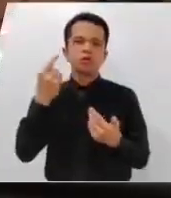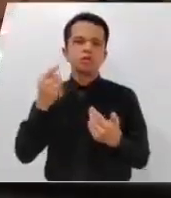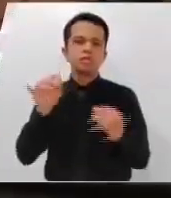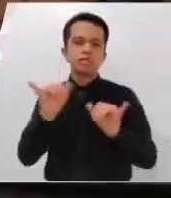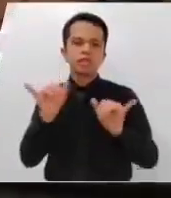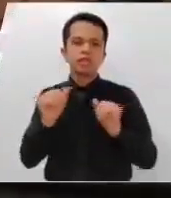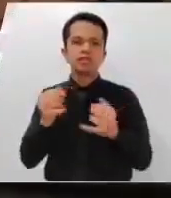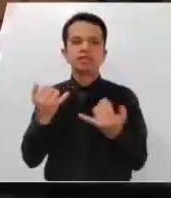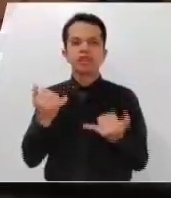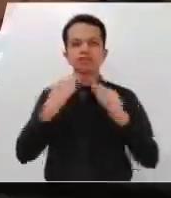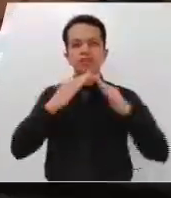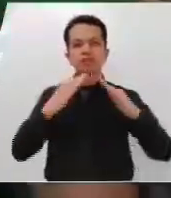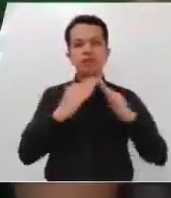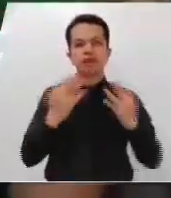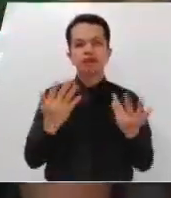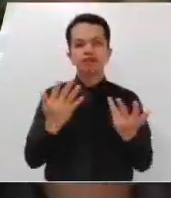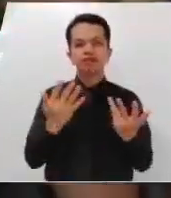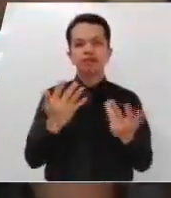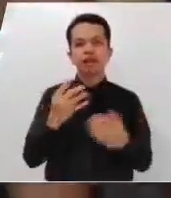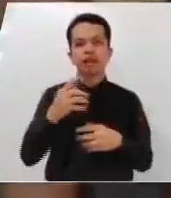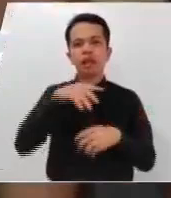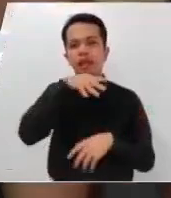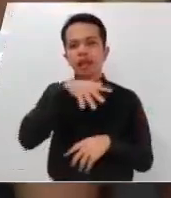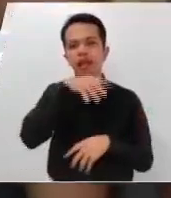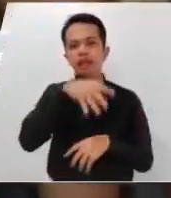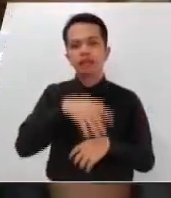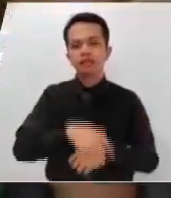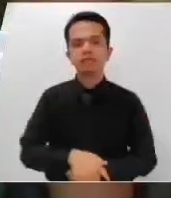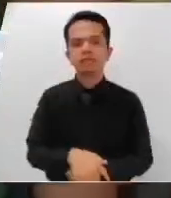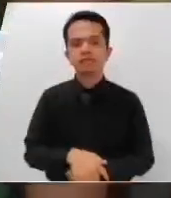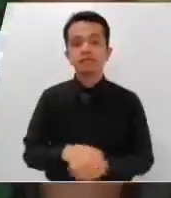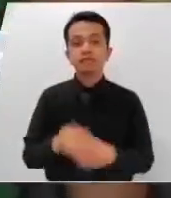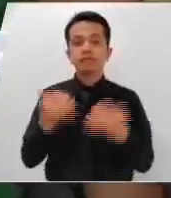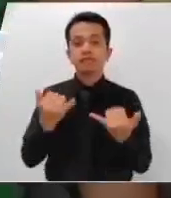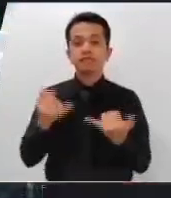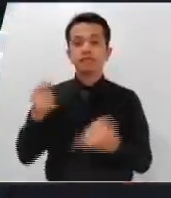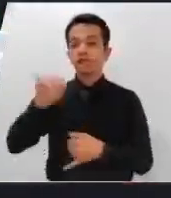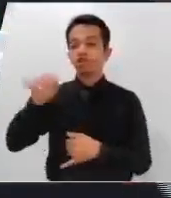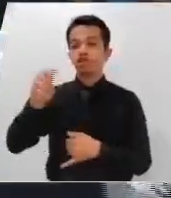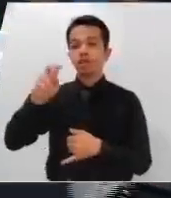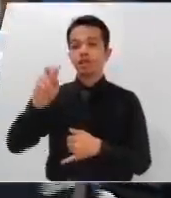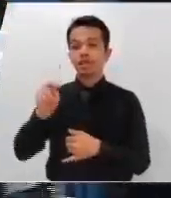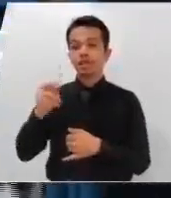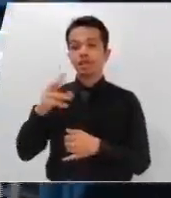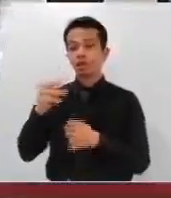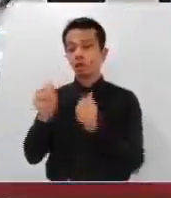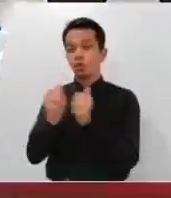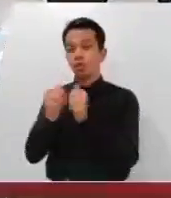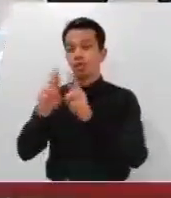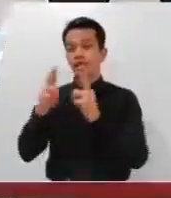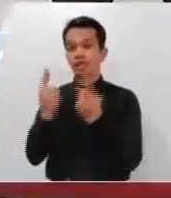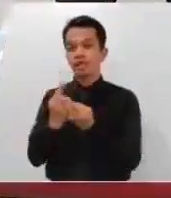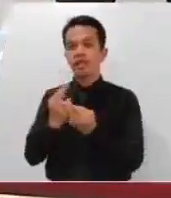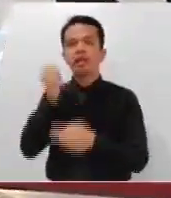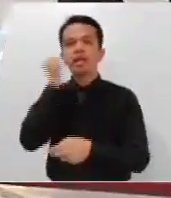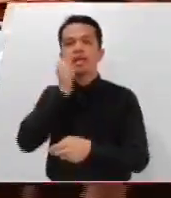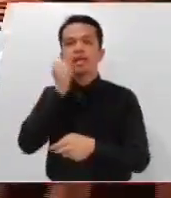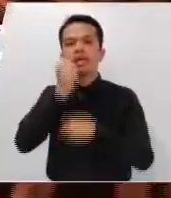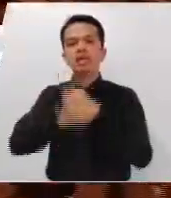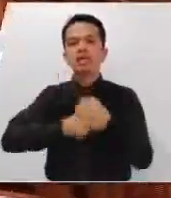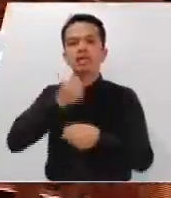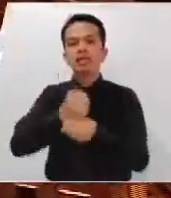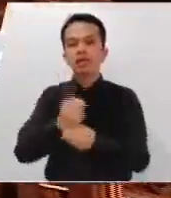eh. Exhausted. Si Jonathan Santiago naman at mga kamag-anak, taon-taon daw talaga na nagpupunta